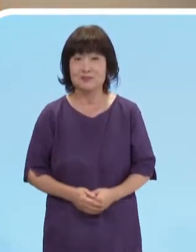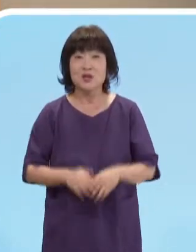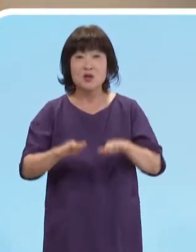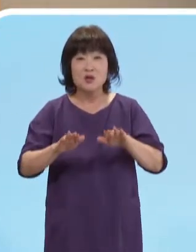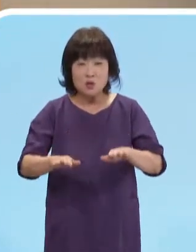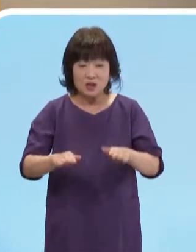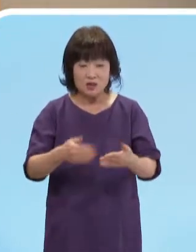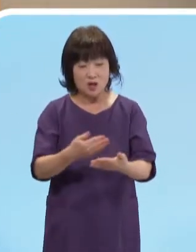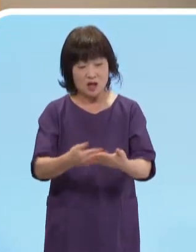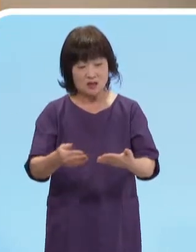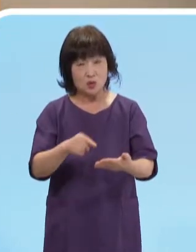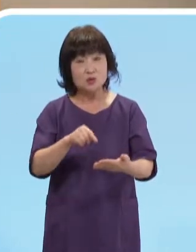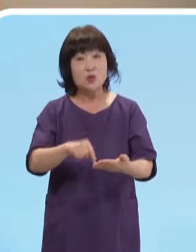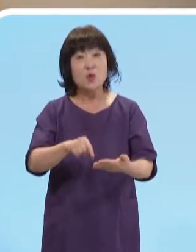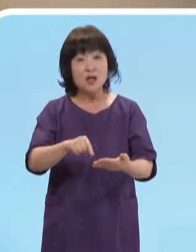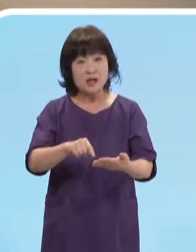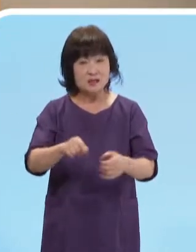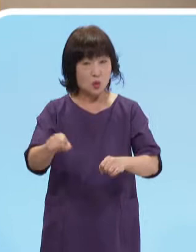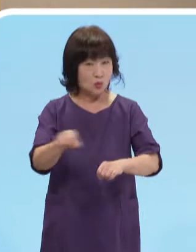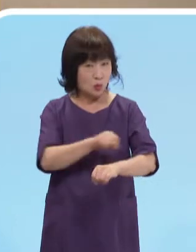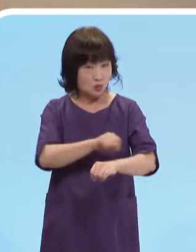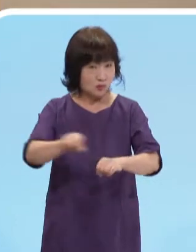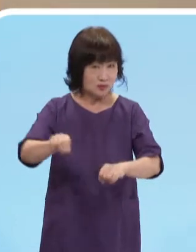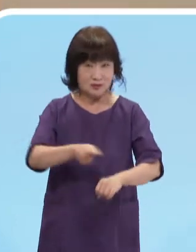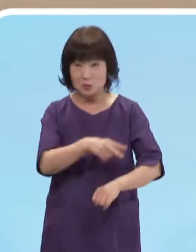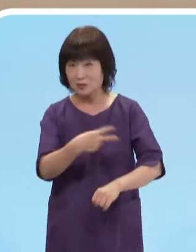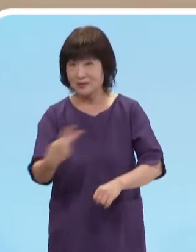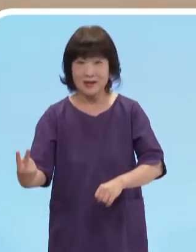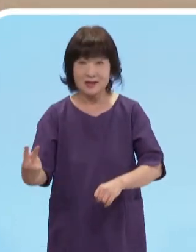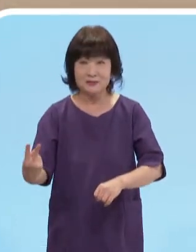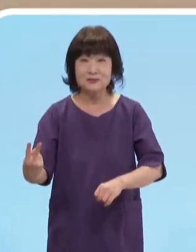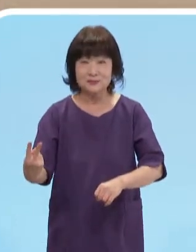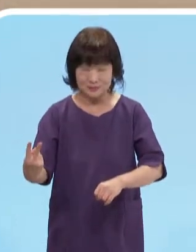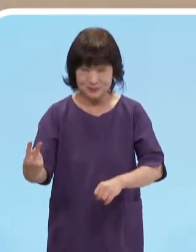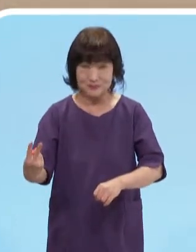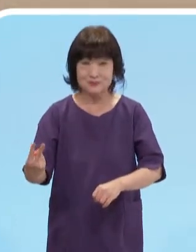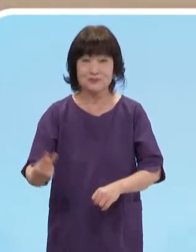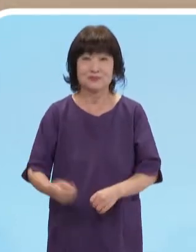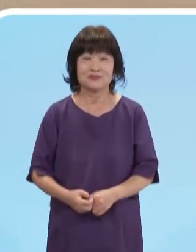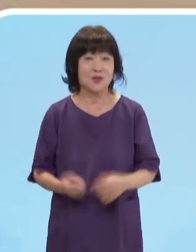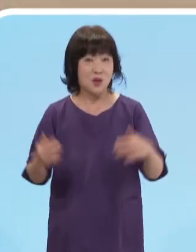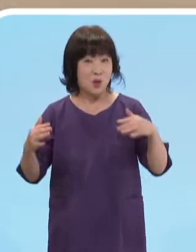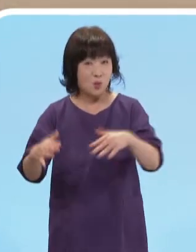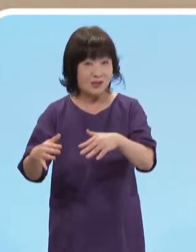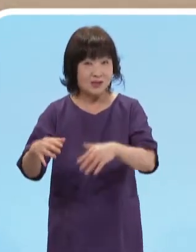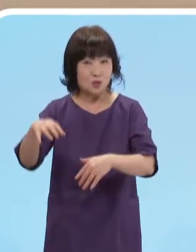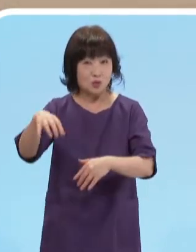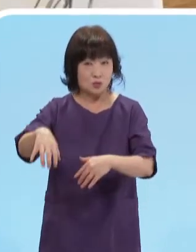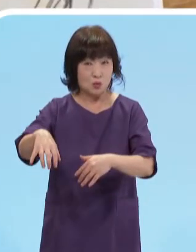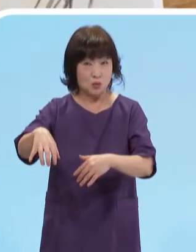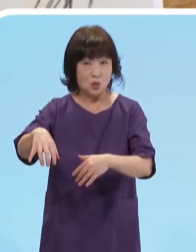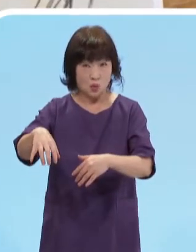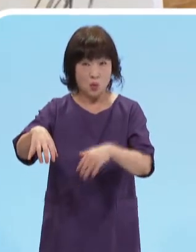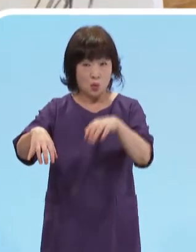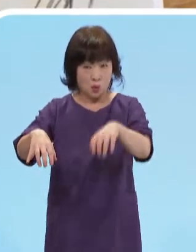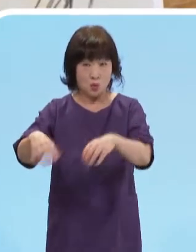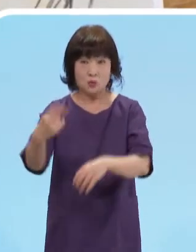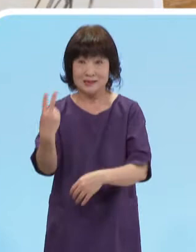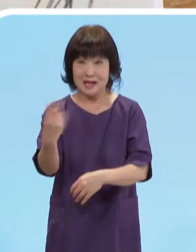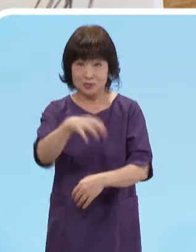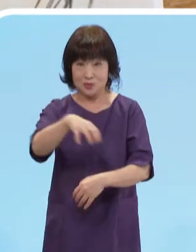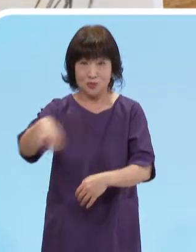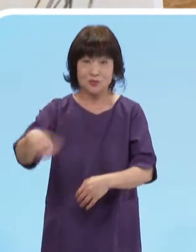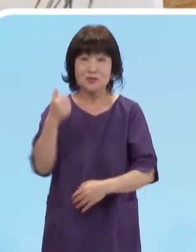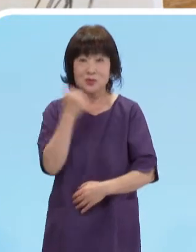今回はそんなお絵描きをある特別なものに大変身させちゃう話題のスポットを2つご紹